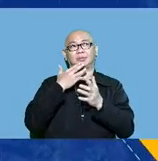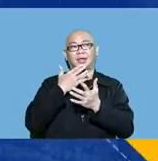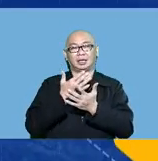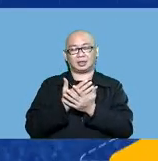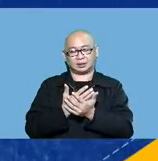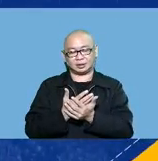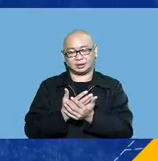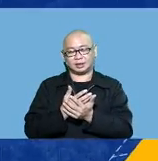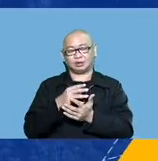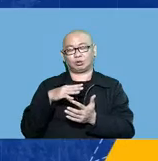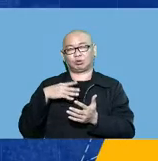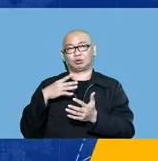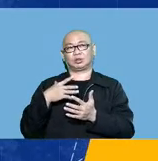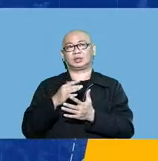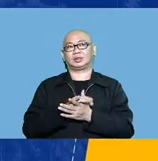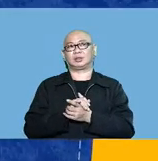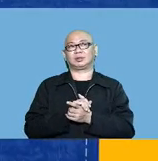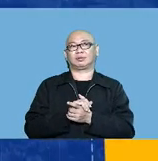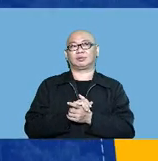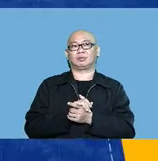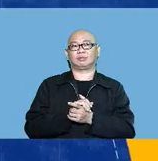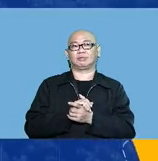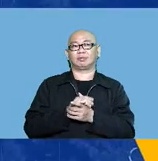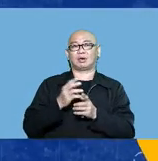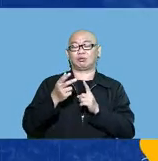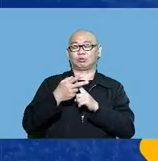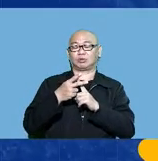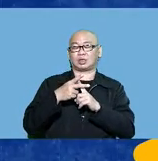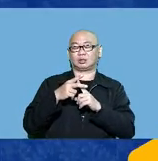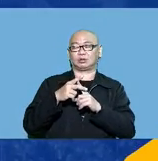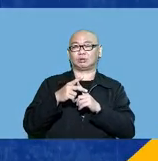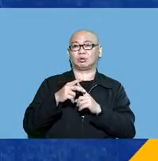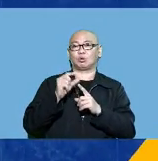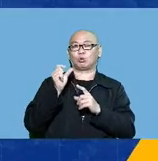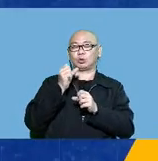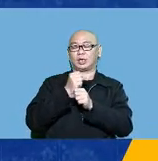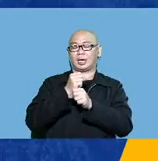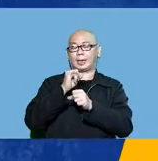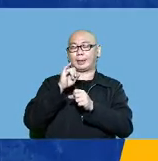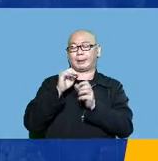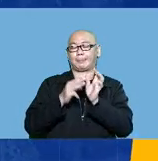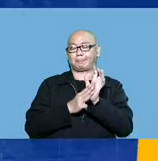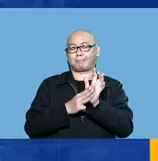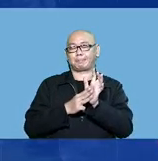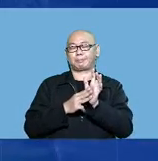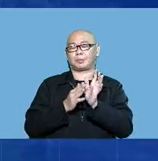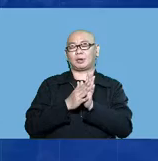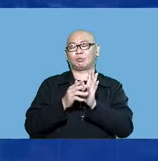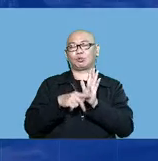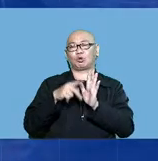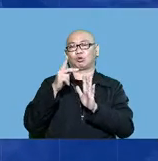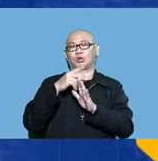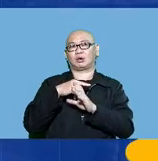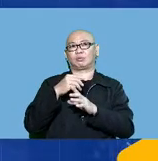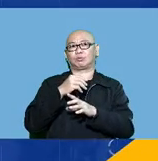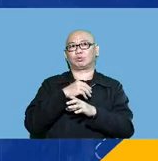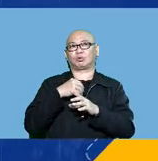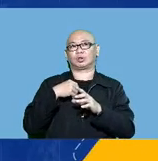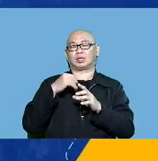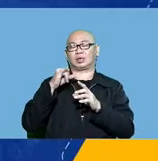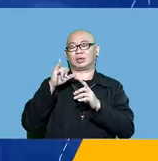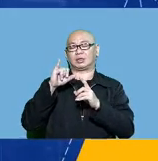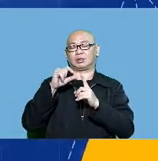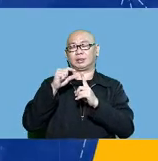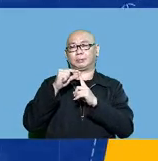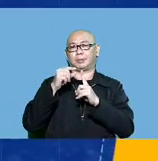Dosen-dosen di program sarjana Fakultas Biologi UGM, Magister Biologi UGM dan program doktoral di Ilmu Kehutanan IBB yang